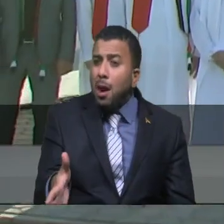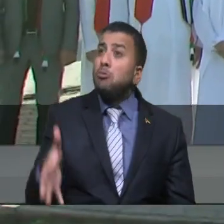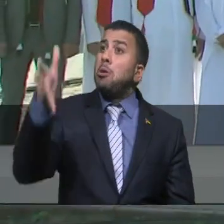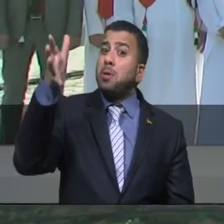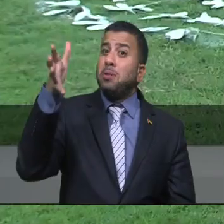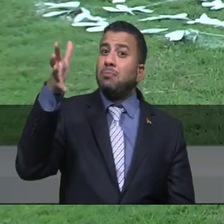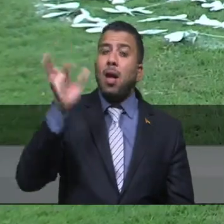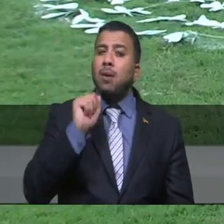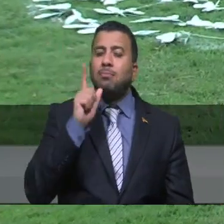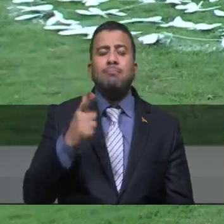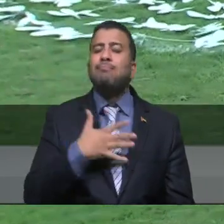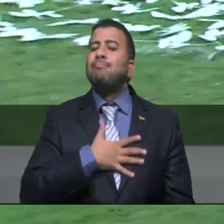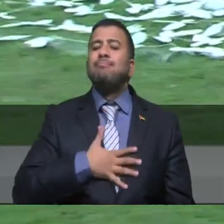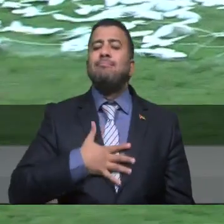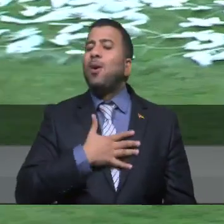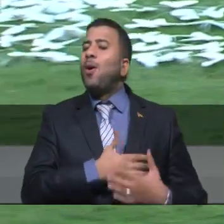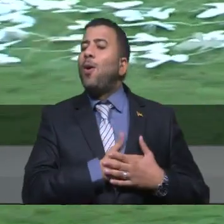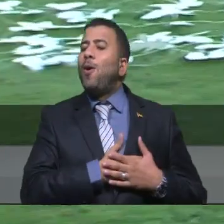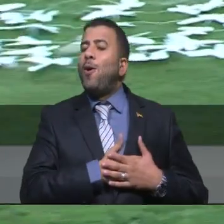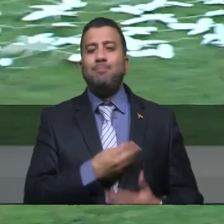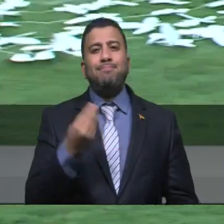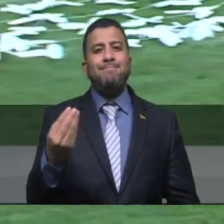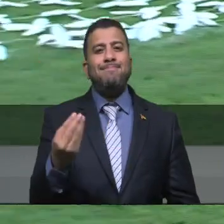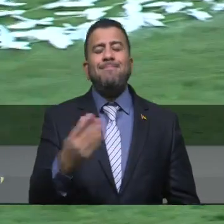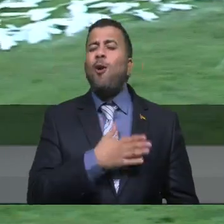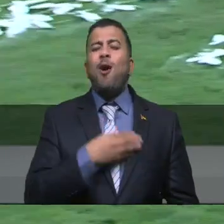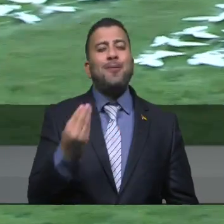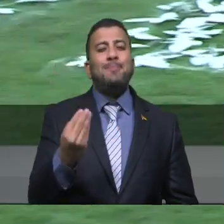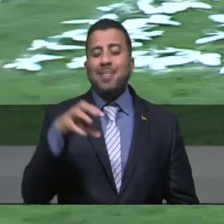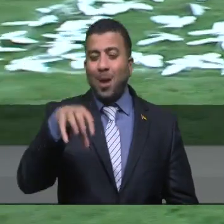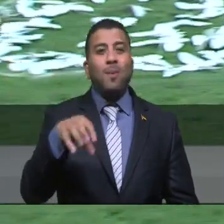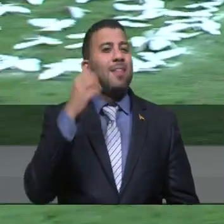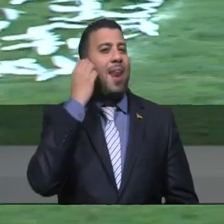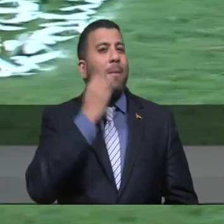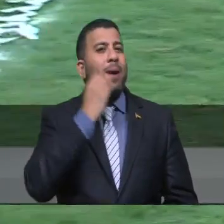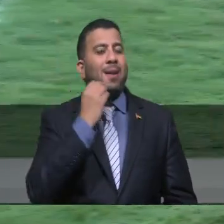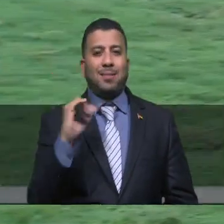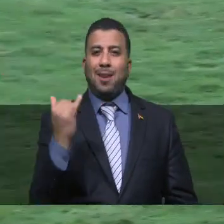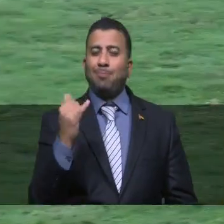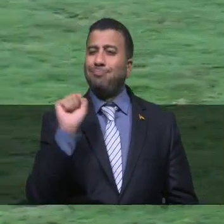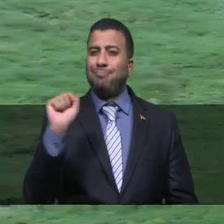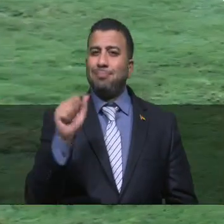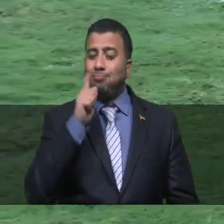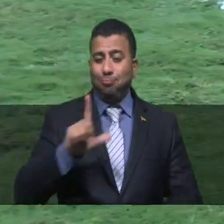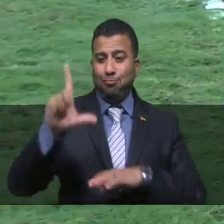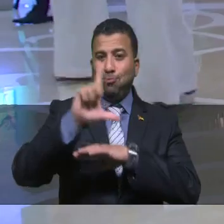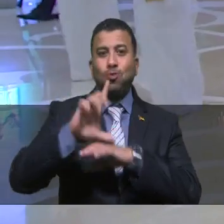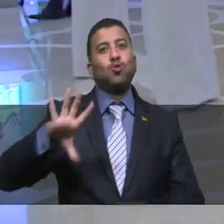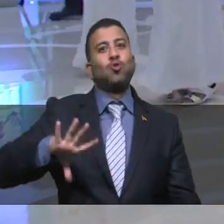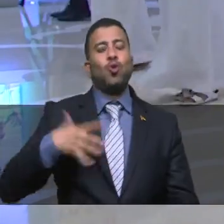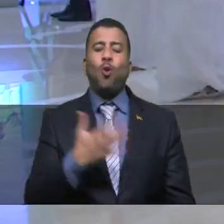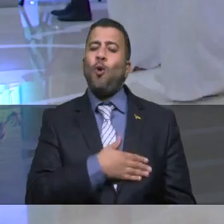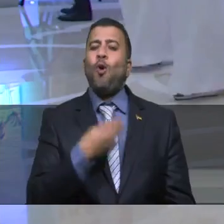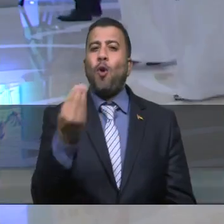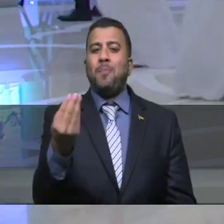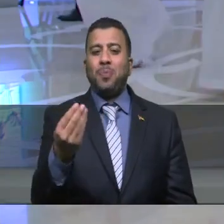كبيرا، معبرا عن حبه وولائه وانتمائه لدولة الإمارات ولقيادتها الحكيمة. ففي